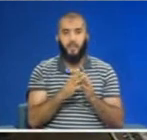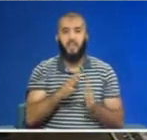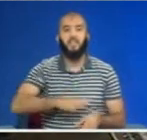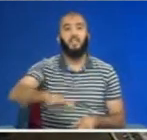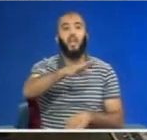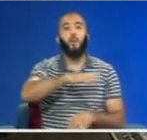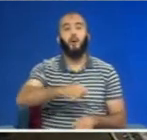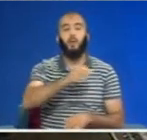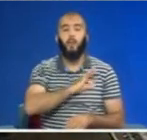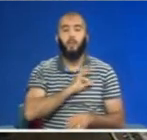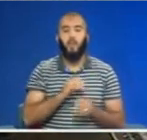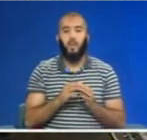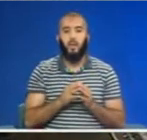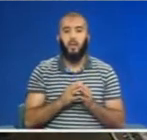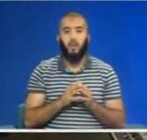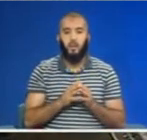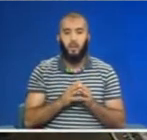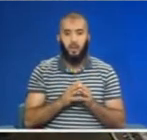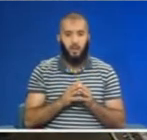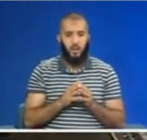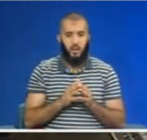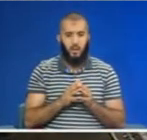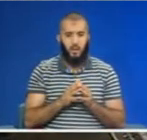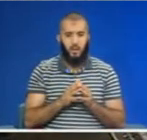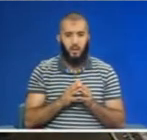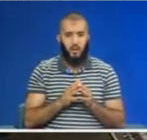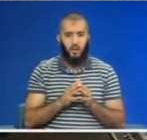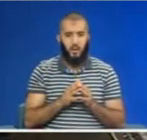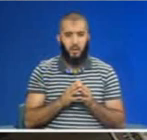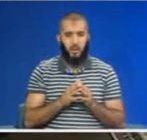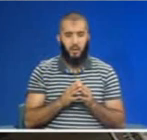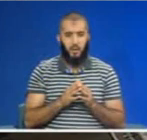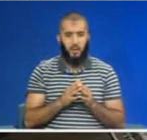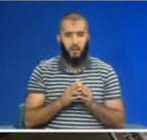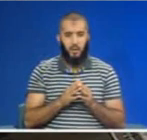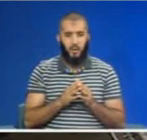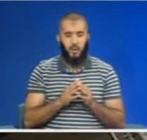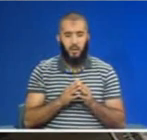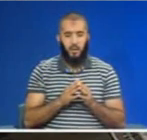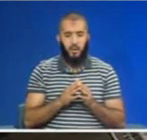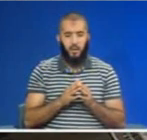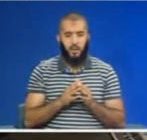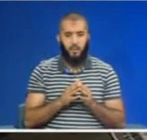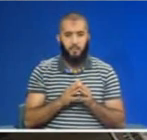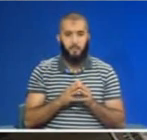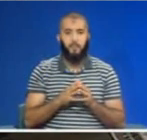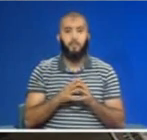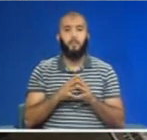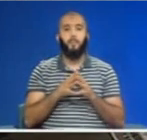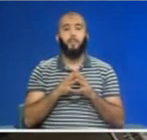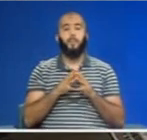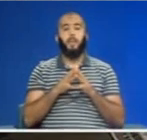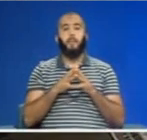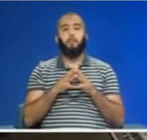انا أنت دا عمرة عمال من نرفع مزوجي مات. نعم. ودا دا عمرة وبق ما جيتش مع مرات